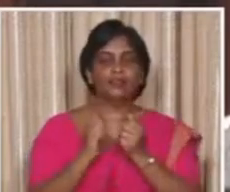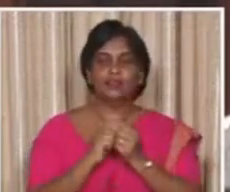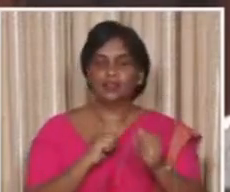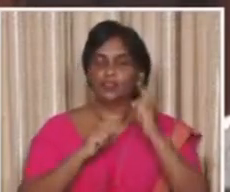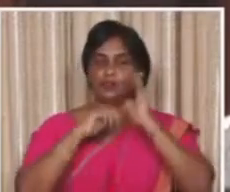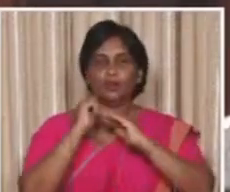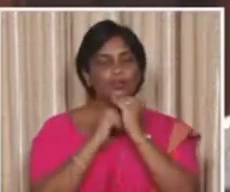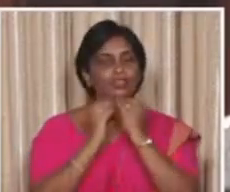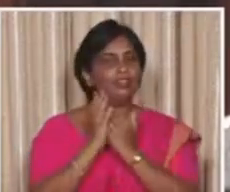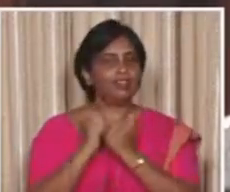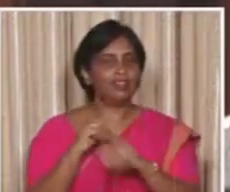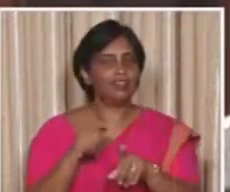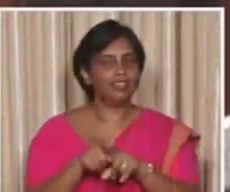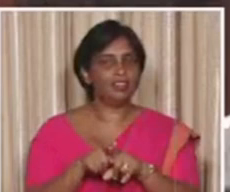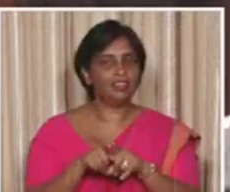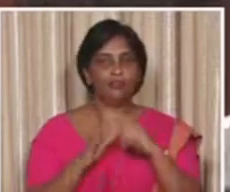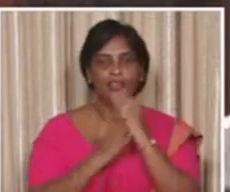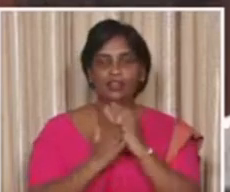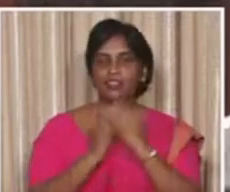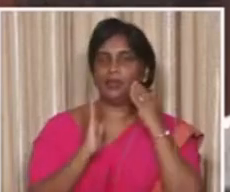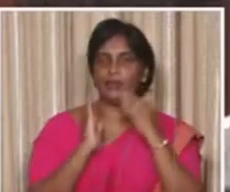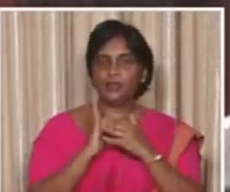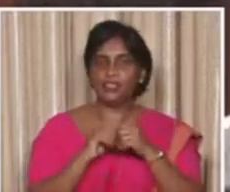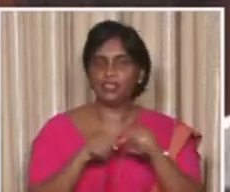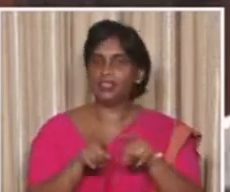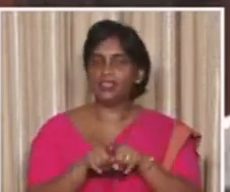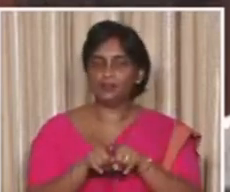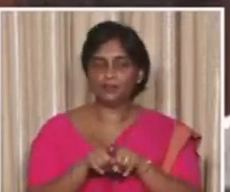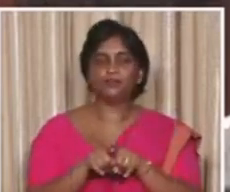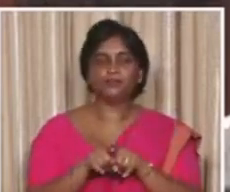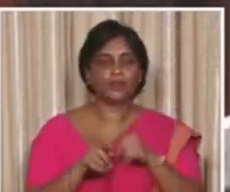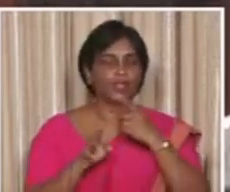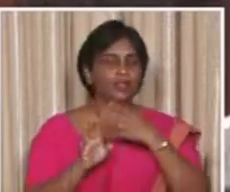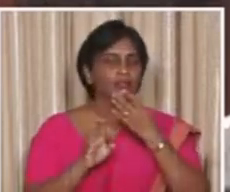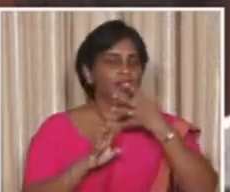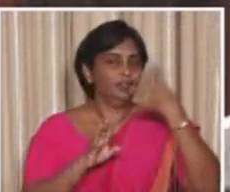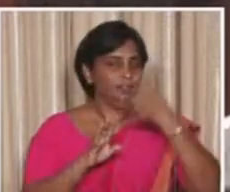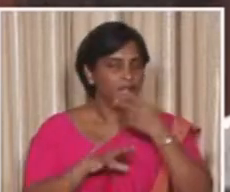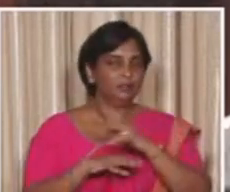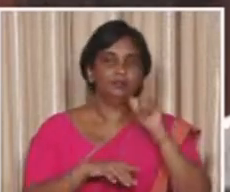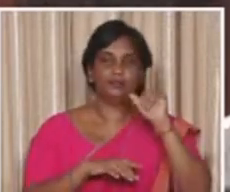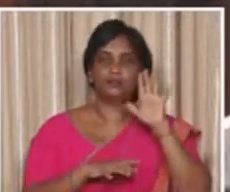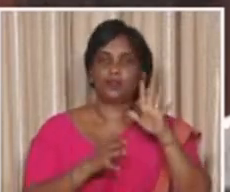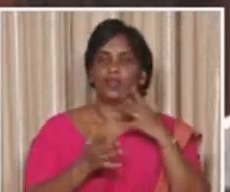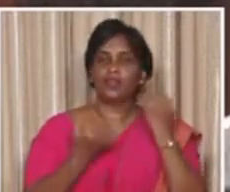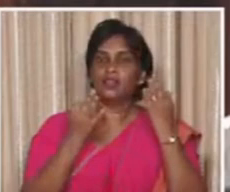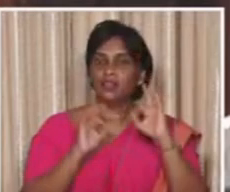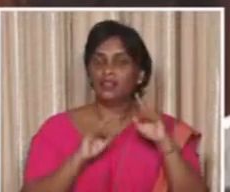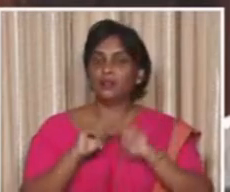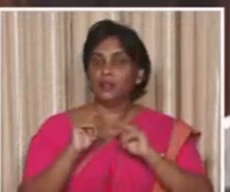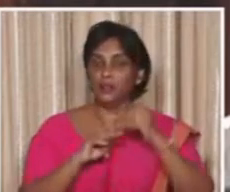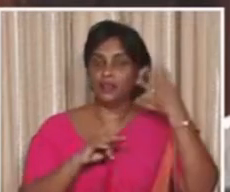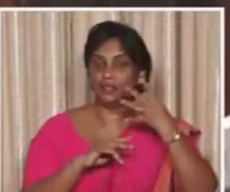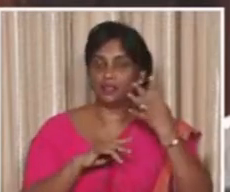வருடம் கடந்த 2023 ஆண்டு 2024 அதாவது 75வது சுதந்திர தினத்துக்கு முன்பாக தமிழ் மக்களுடைய